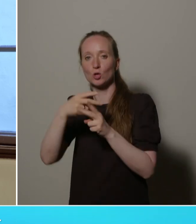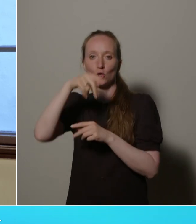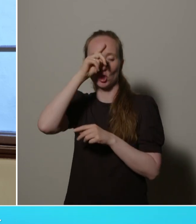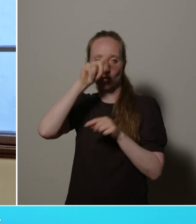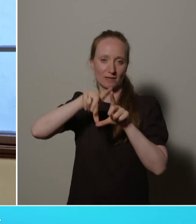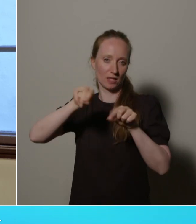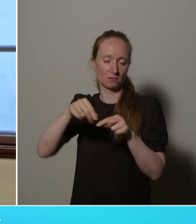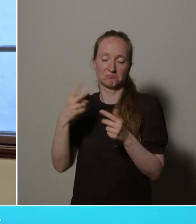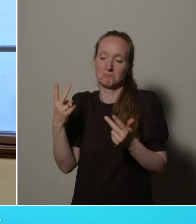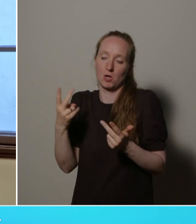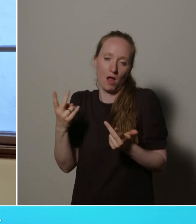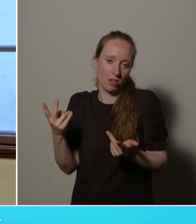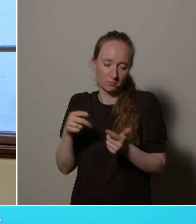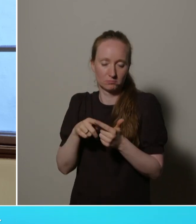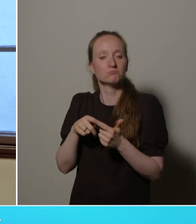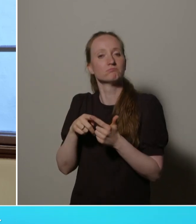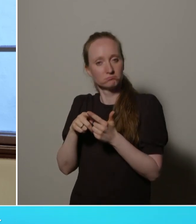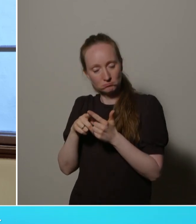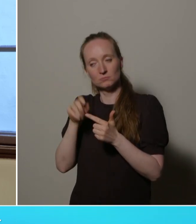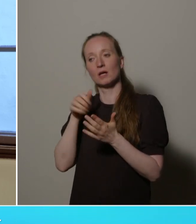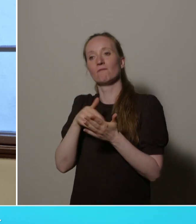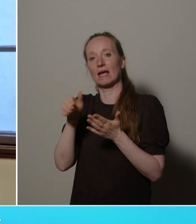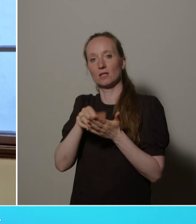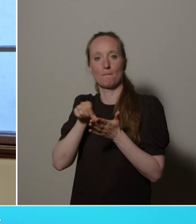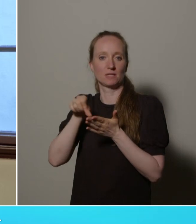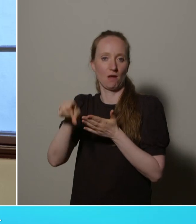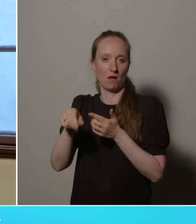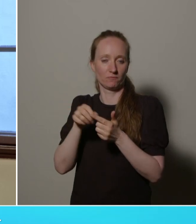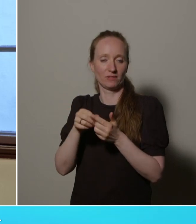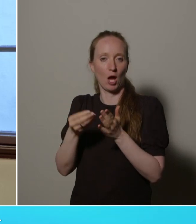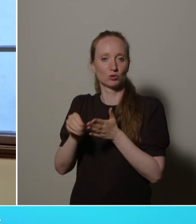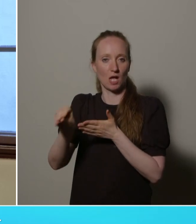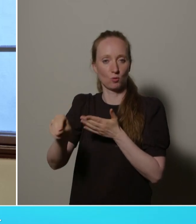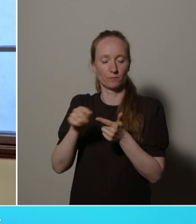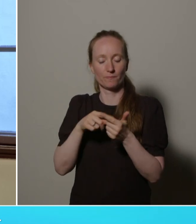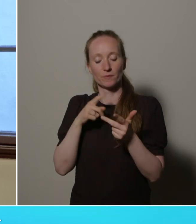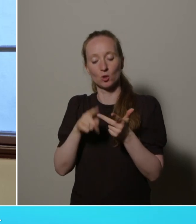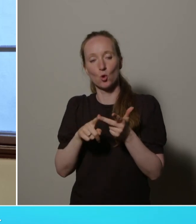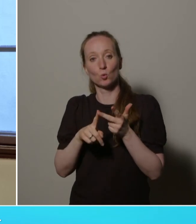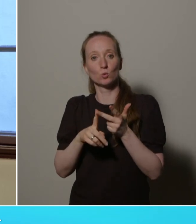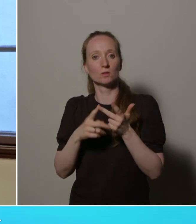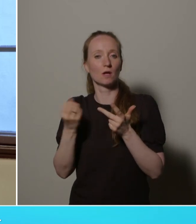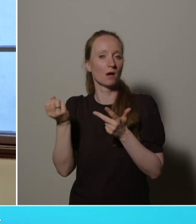zweite Beschluss, der aus meiner Sicht Sinn macht an der Stelle. Und natürlich allgemeine